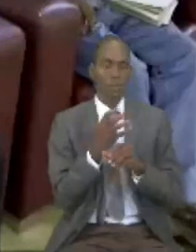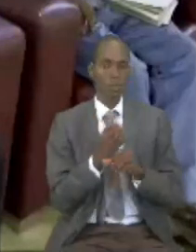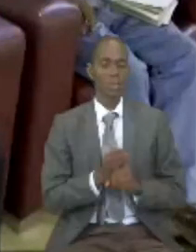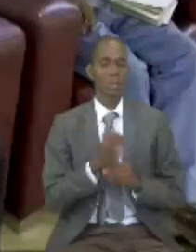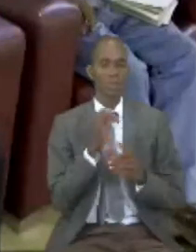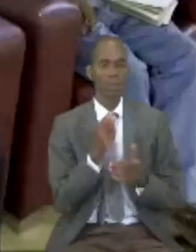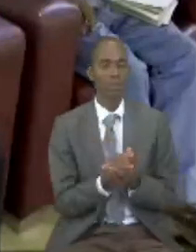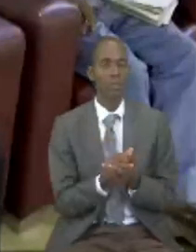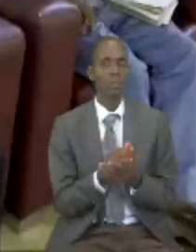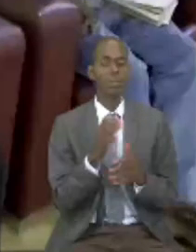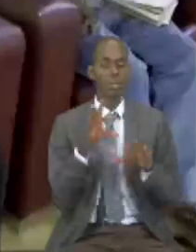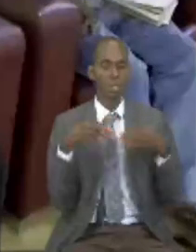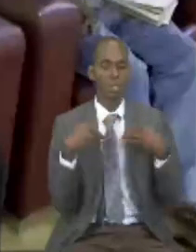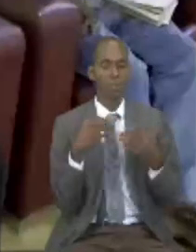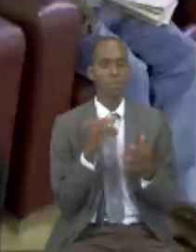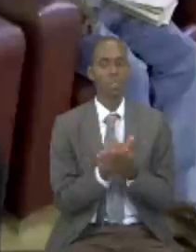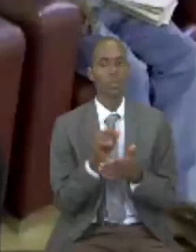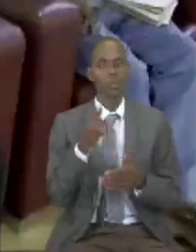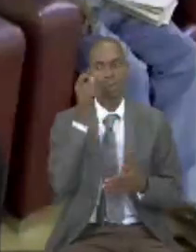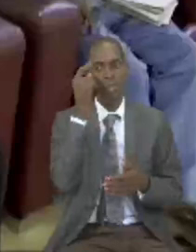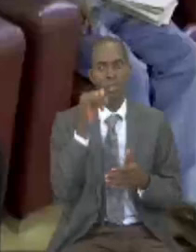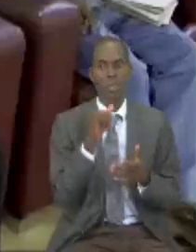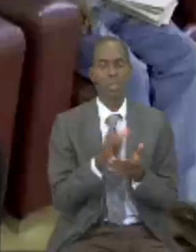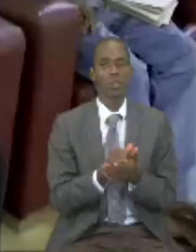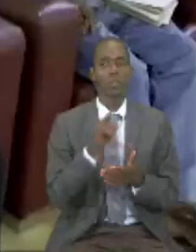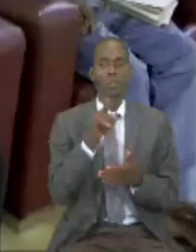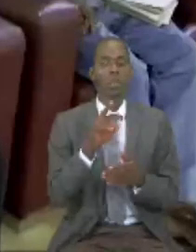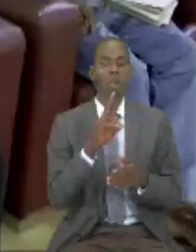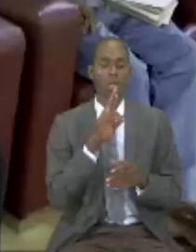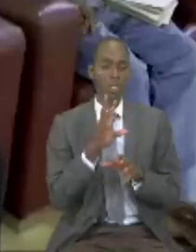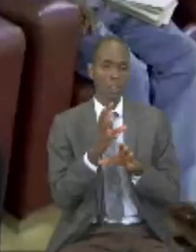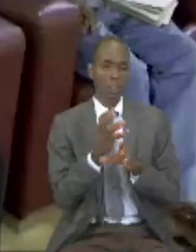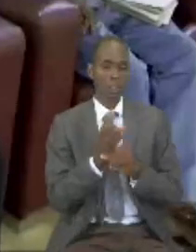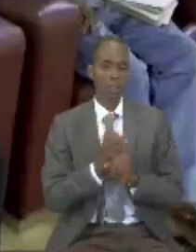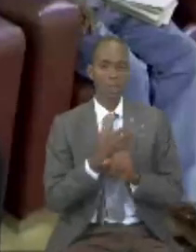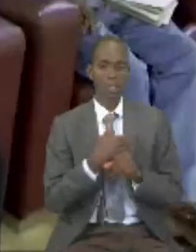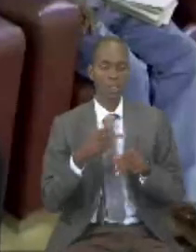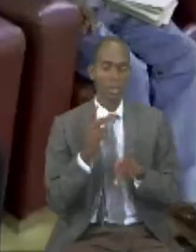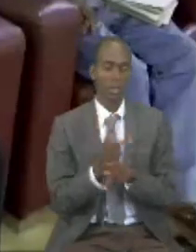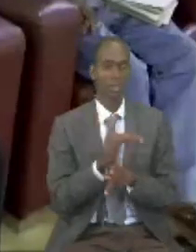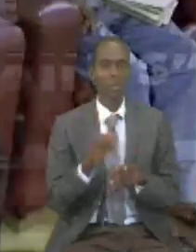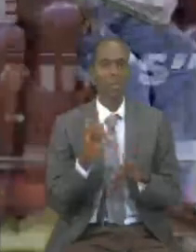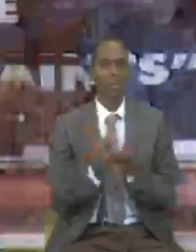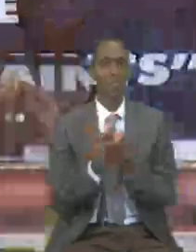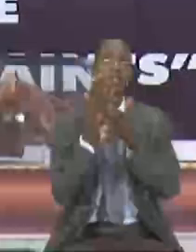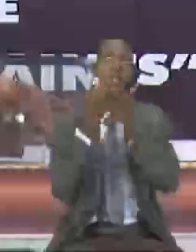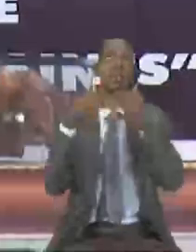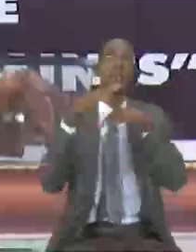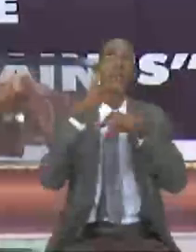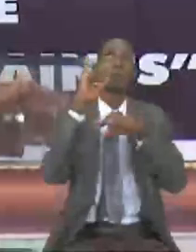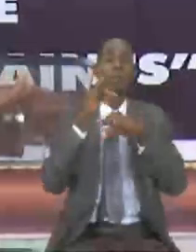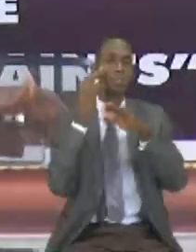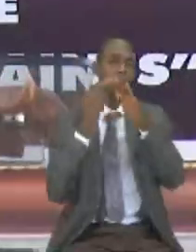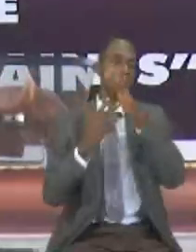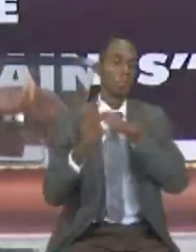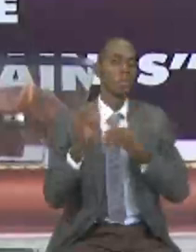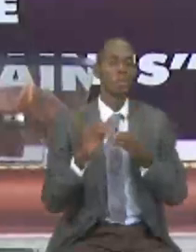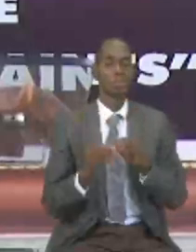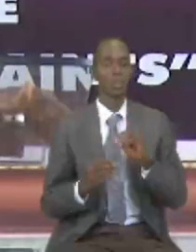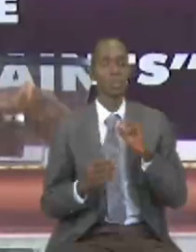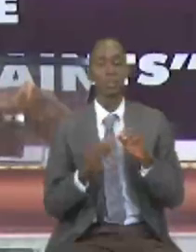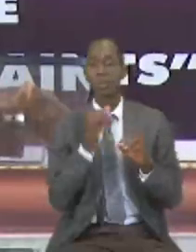l'évangélisation, tu reçois cela, tu l'acceptes, tu comprends que tu reçois et tu retiens la vision céleste. Non